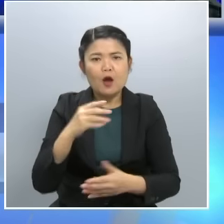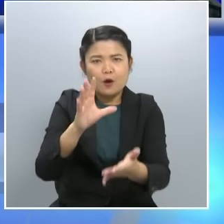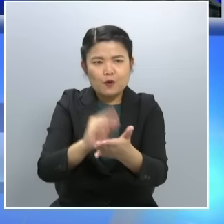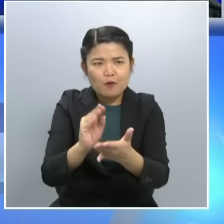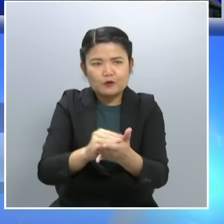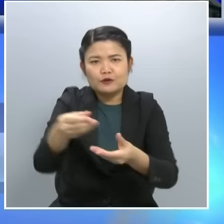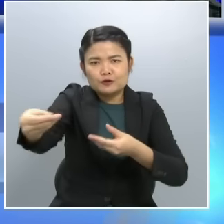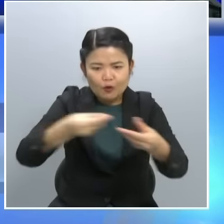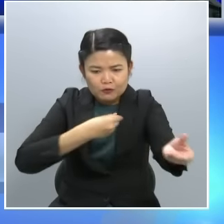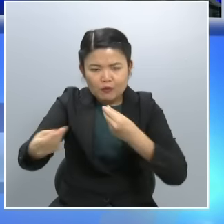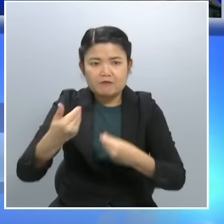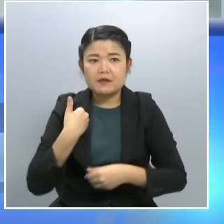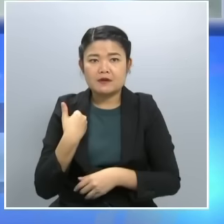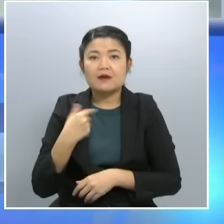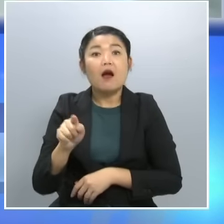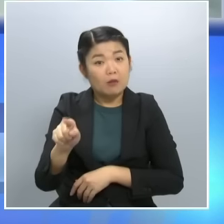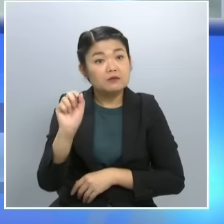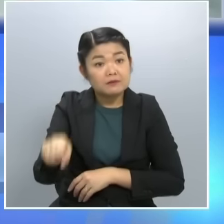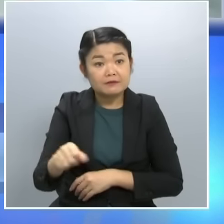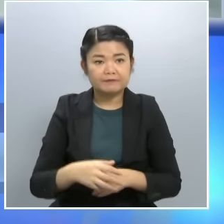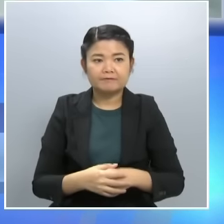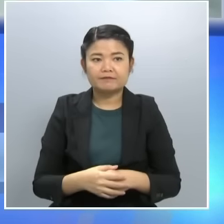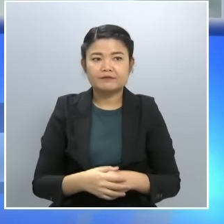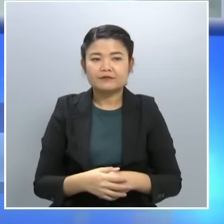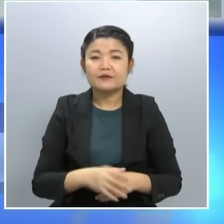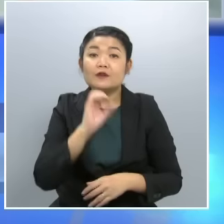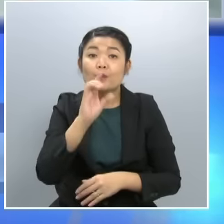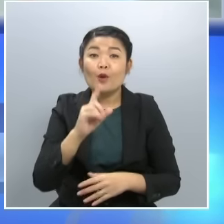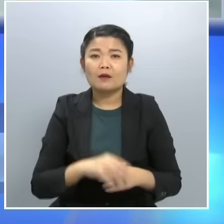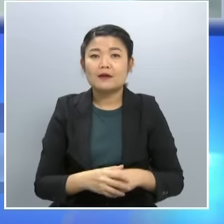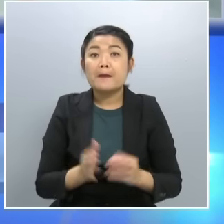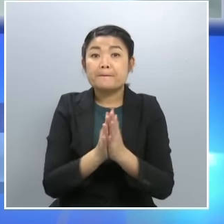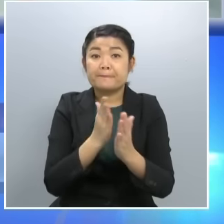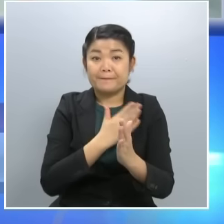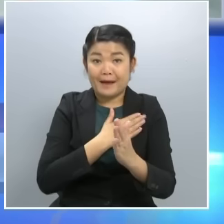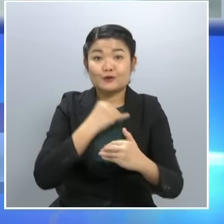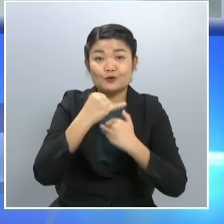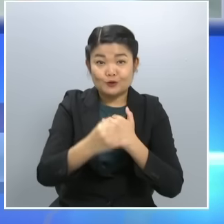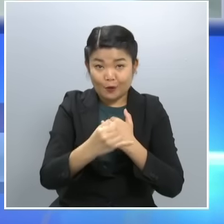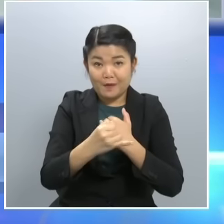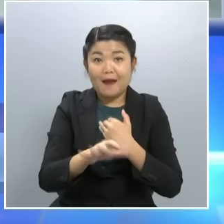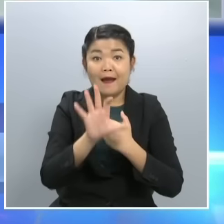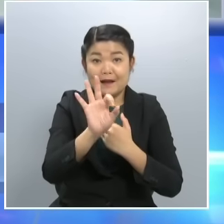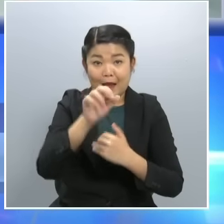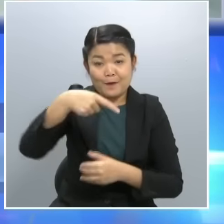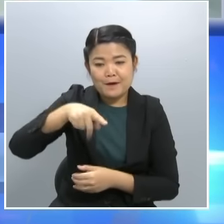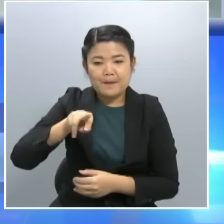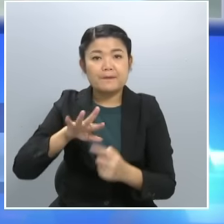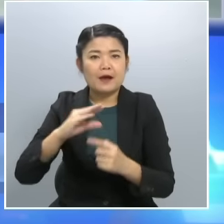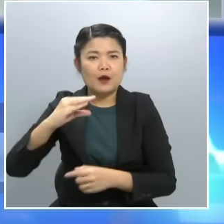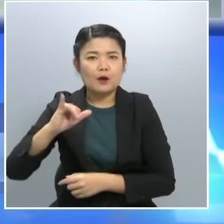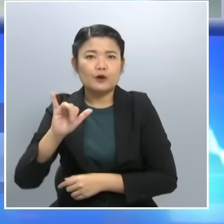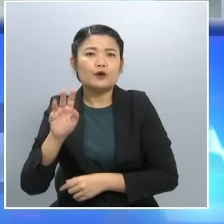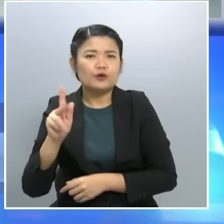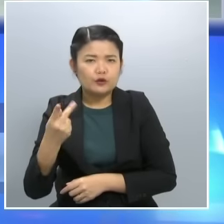หรือท่านะพี่เรียกเค้าหรือท่านเค้าๆแล้วเชอบอ้างเเรียน 9ประโยคจริงๆเนี่ยเเรียน 9ประโยคเนี่ยถ้าผมว่านะมันจะต้องรู้ว่า